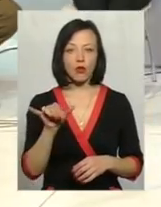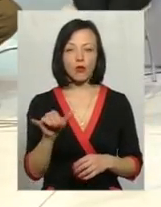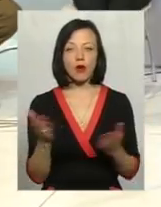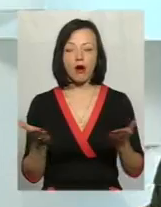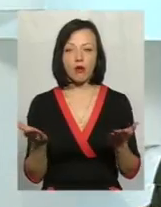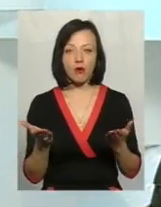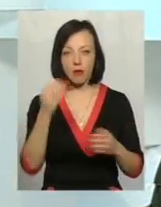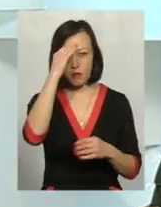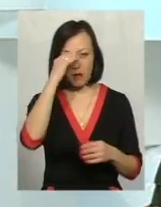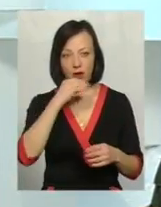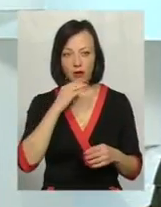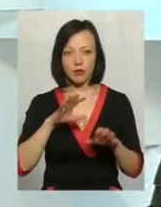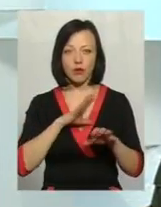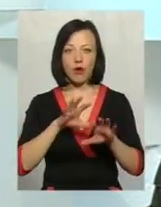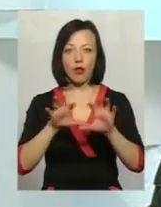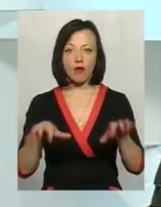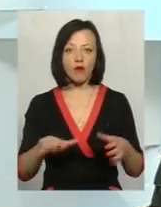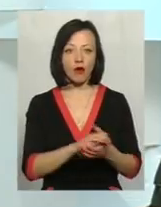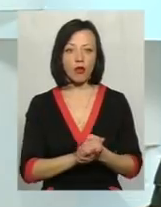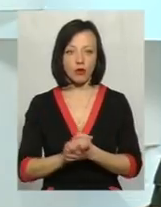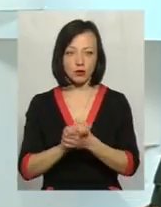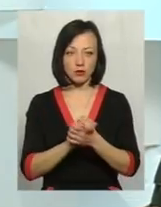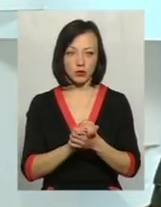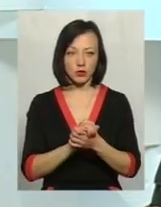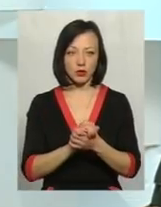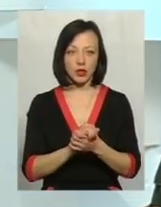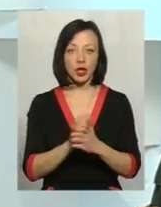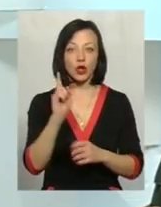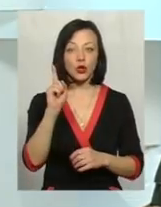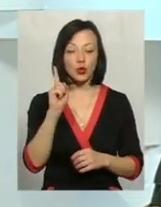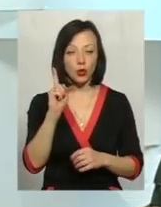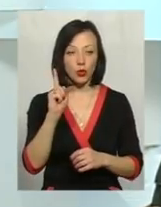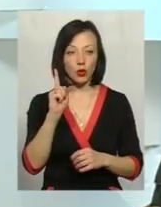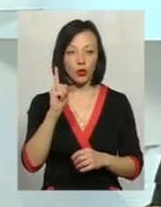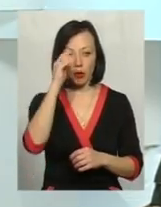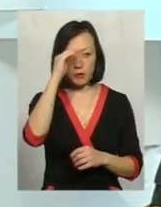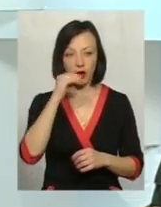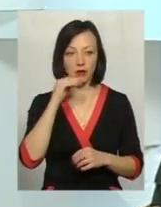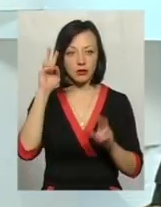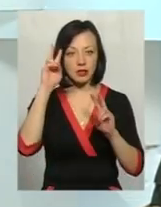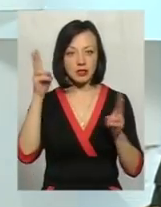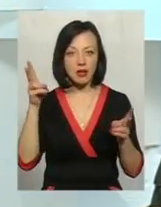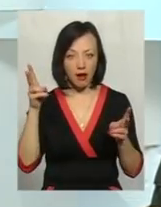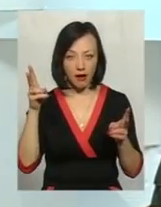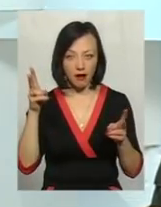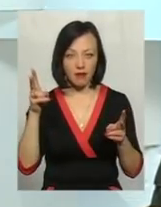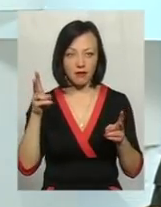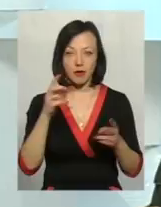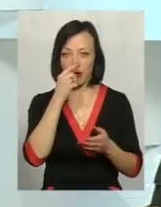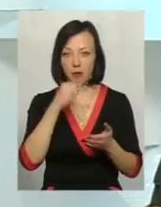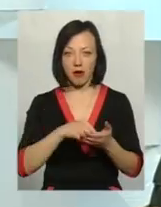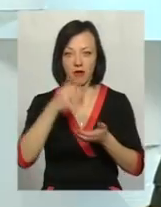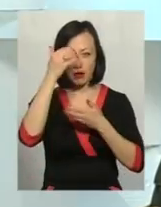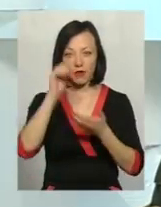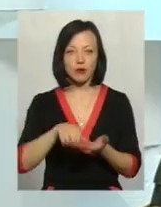батько був головою колгоспу. І то він, батько не знав, він написав рапорт і так попав в Афганістан.